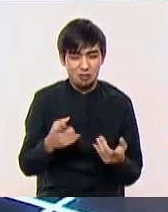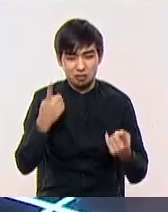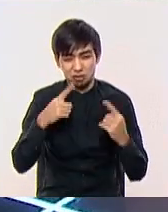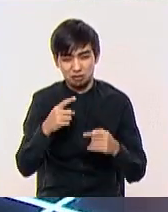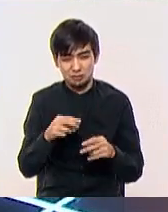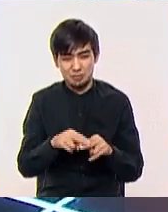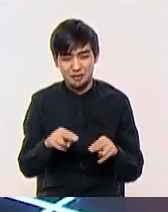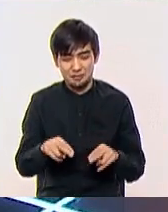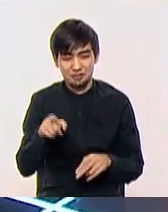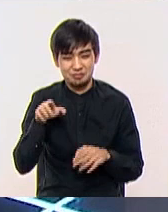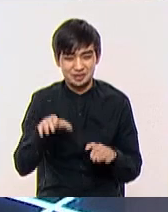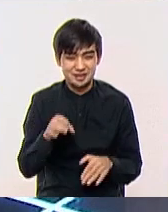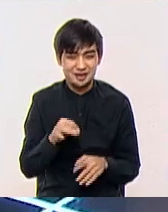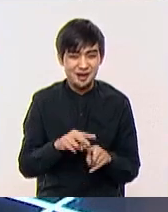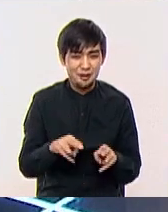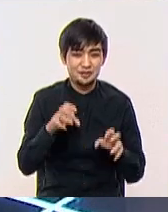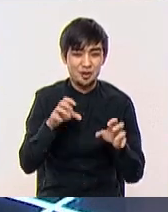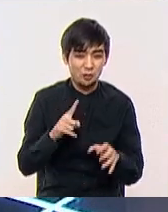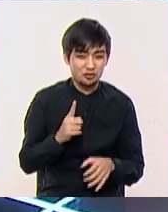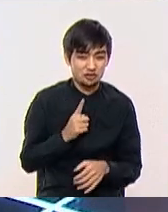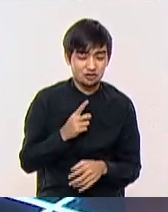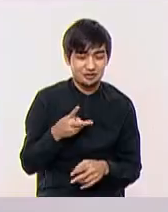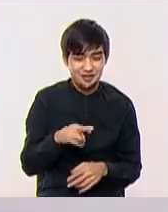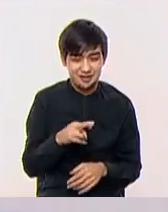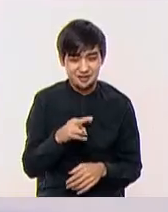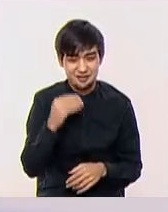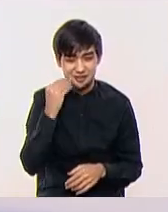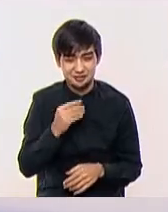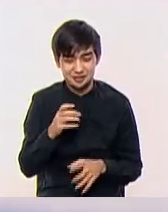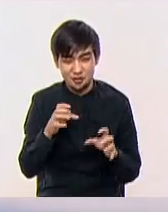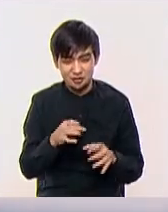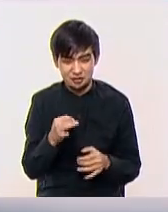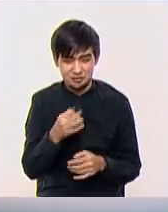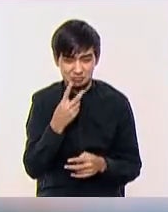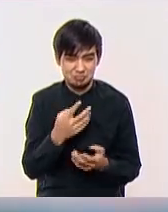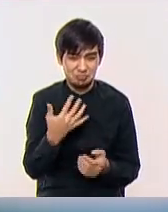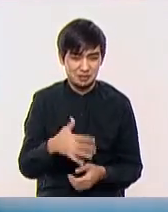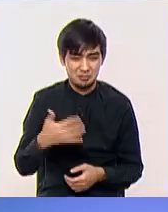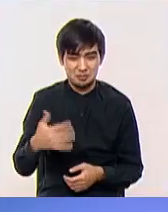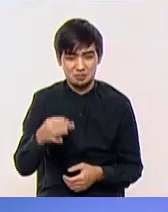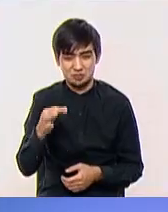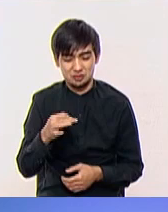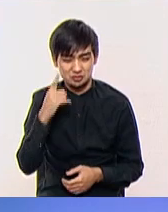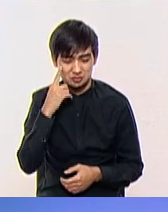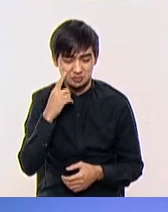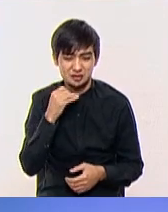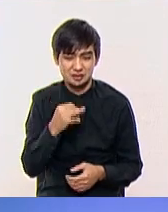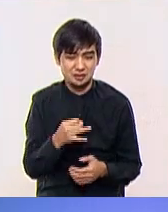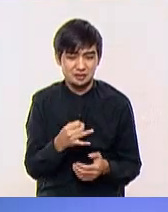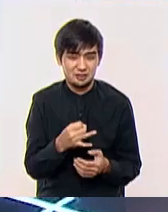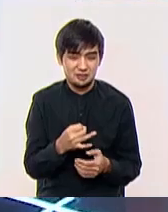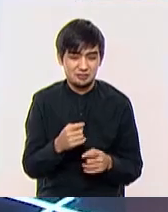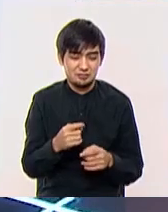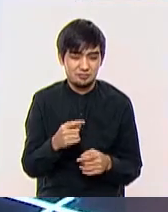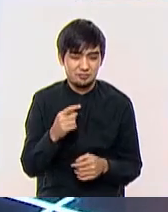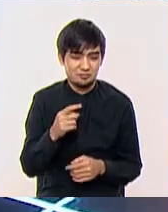ондай сапалы заңдарды күтуде қазір шын мәнінде 50-50% үмітімізді жандырып тұр.